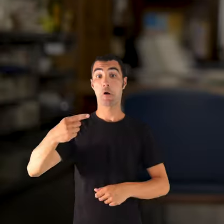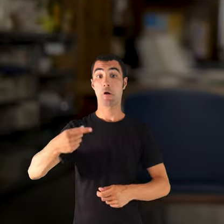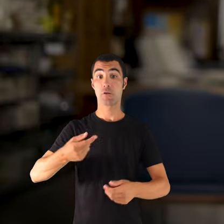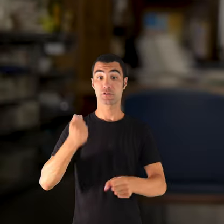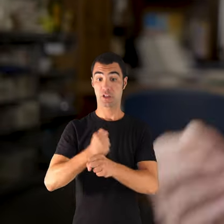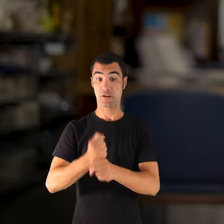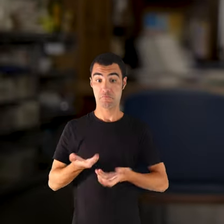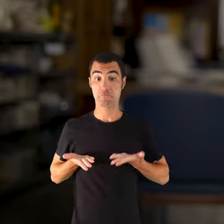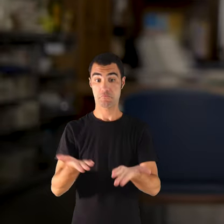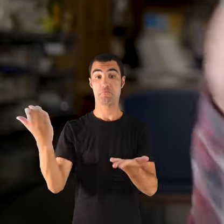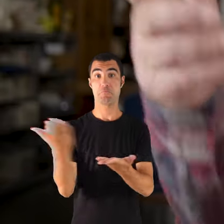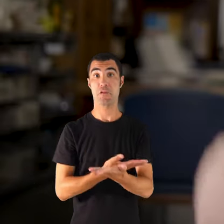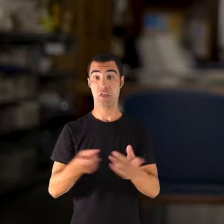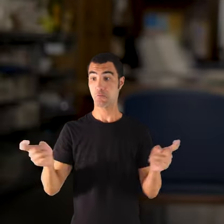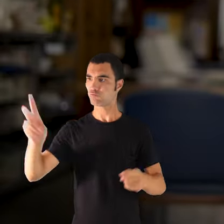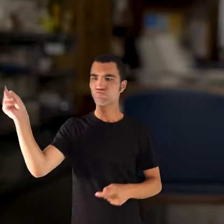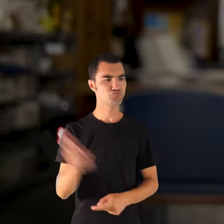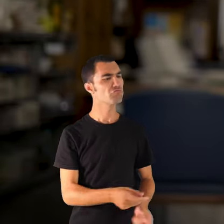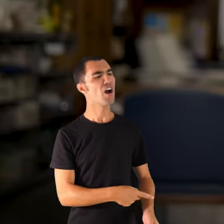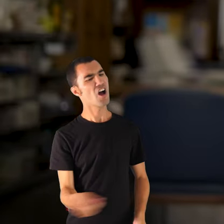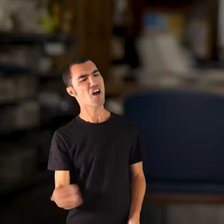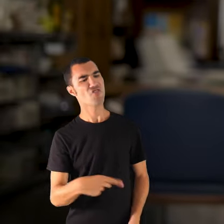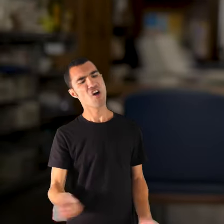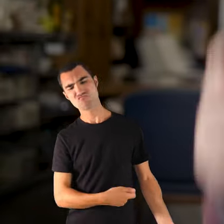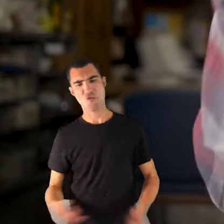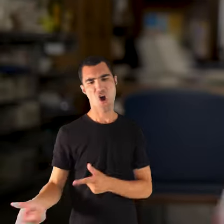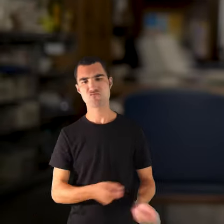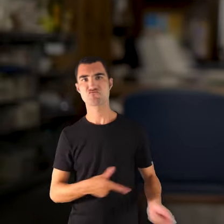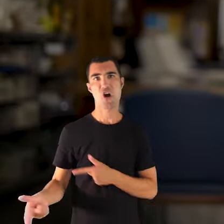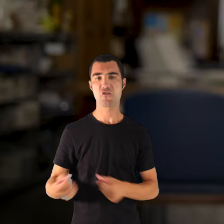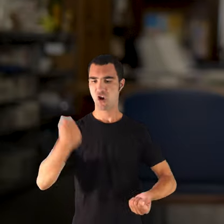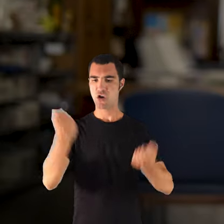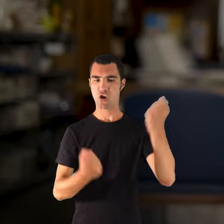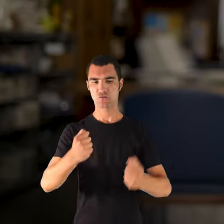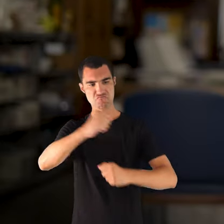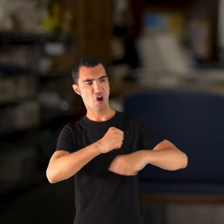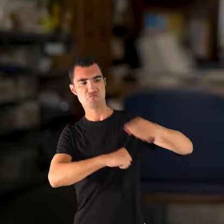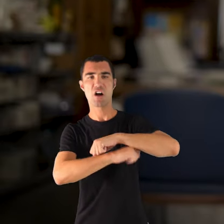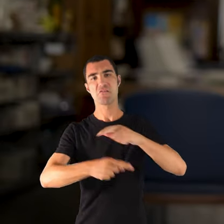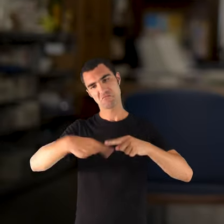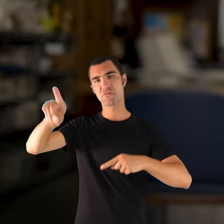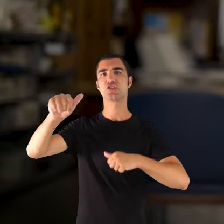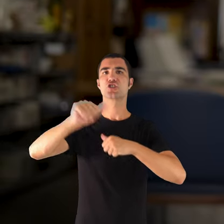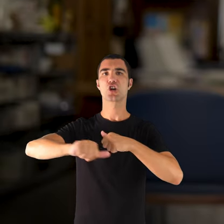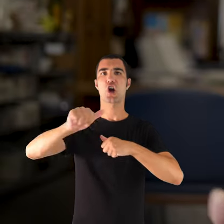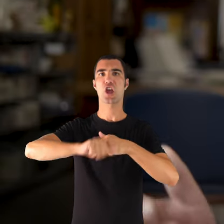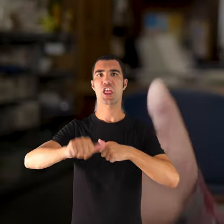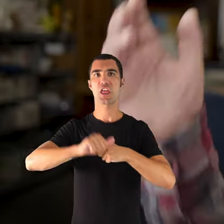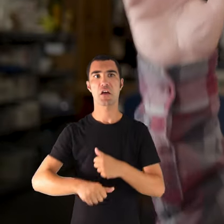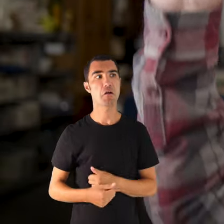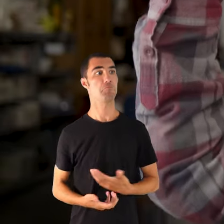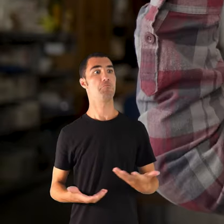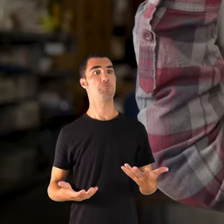i altres homes a carregar els sacs i embarcar dins la seva cotxa i dut-se'n a la. Jo em va estranyar molt,